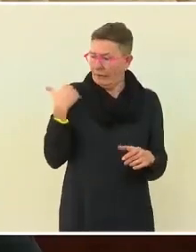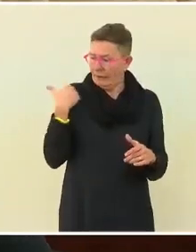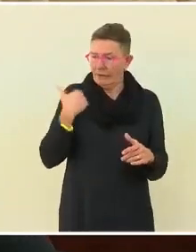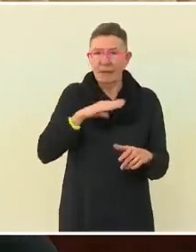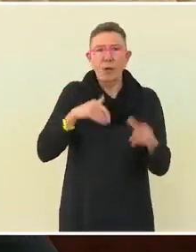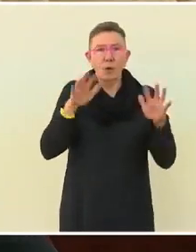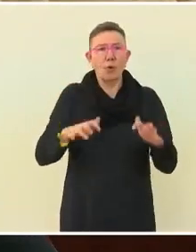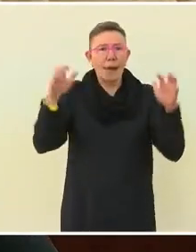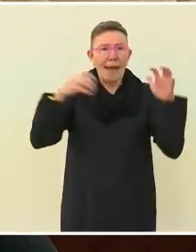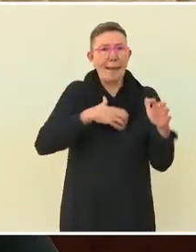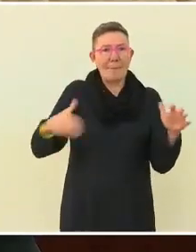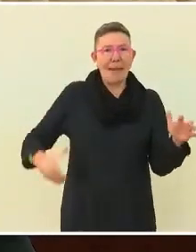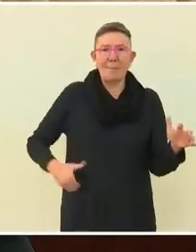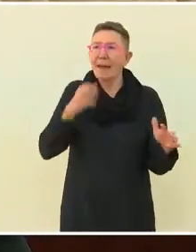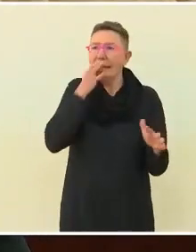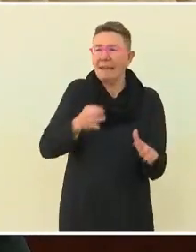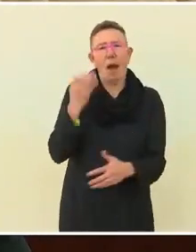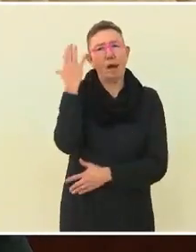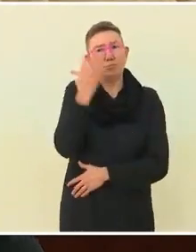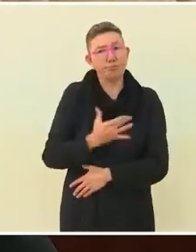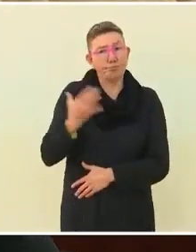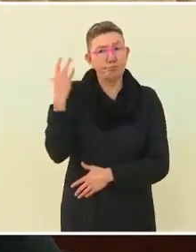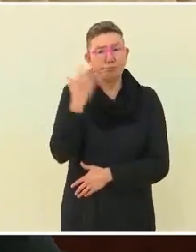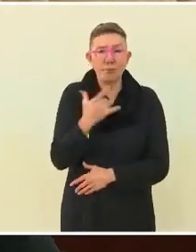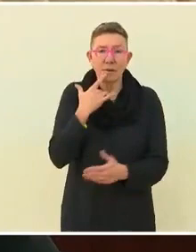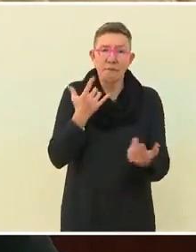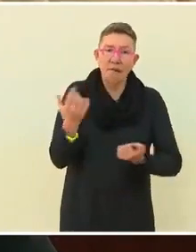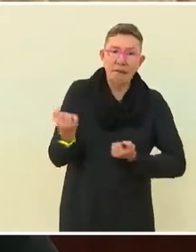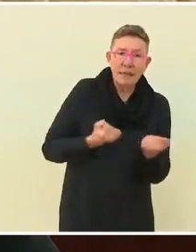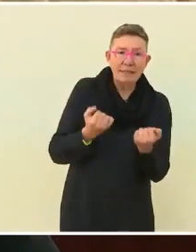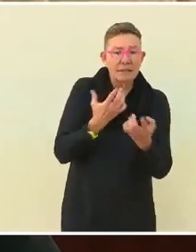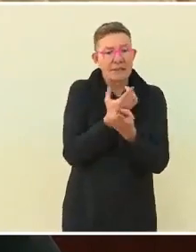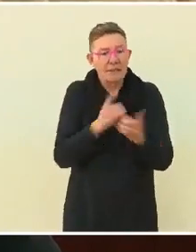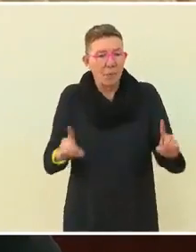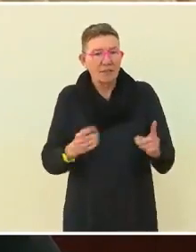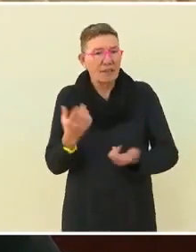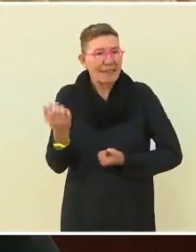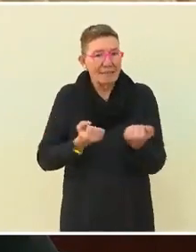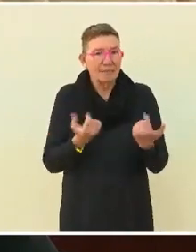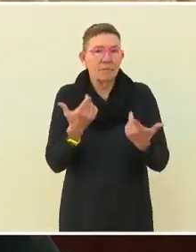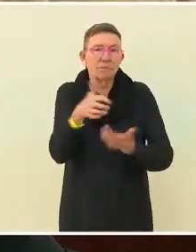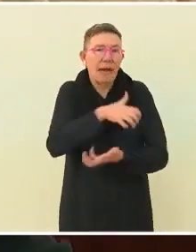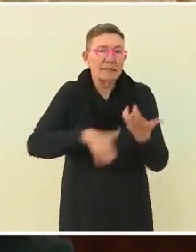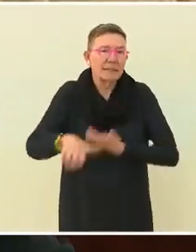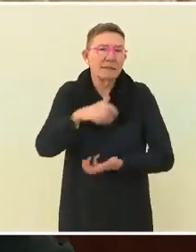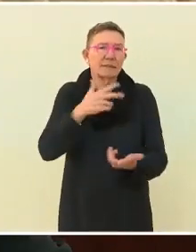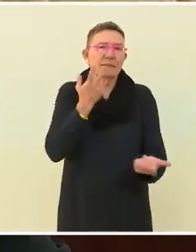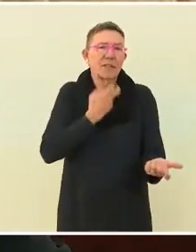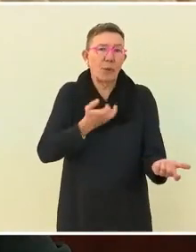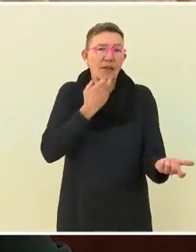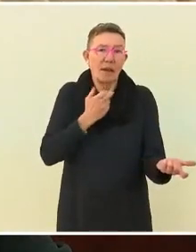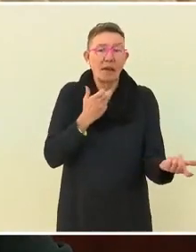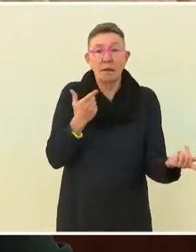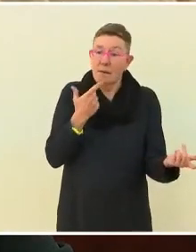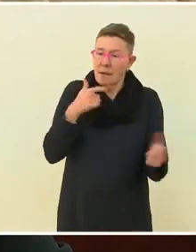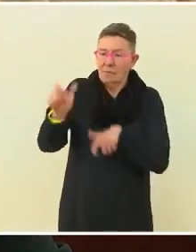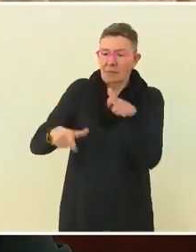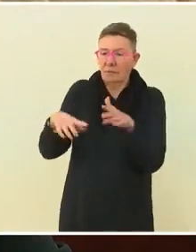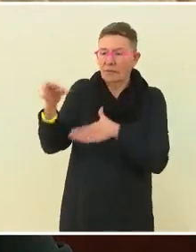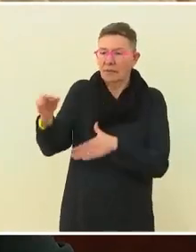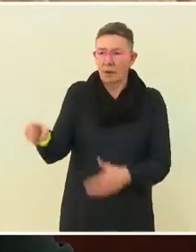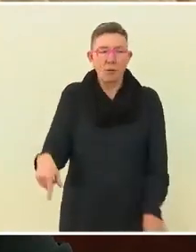maires de leur inquiétude face à la crise démocratique et citoyenne grandissante, comment reprocher aux électeurs de